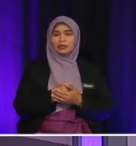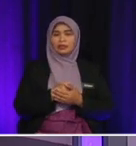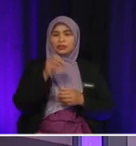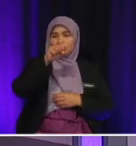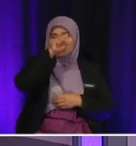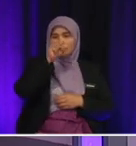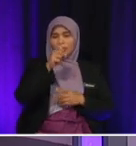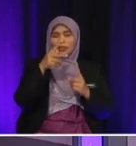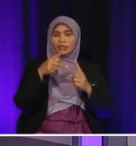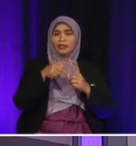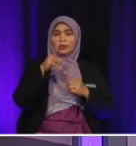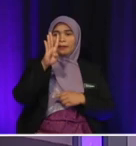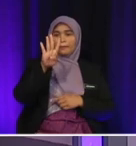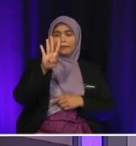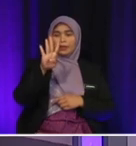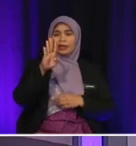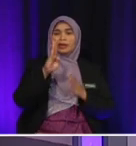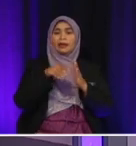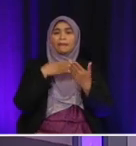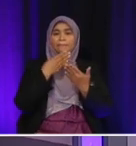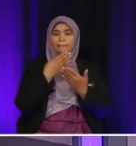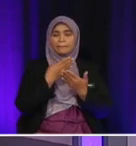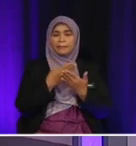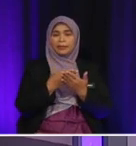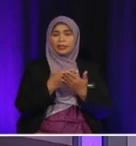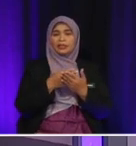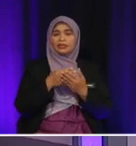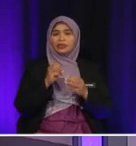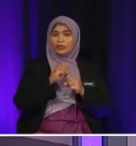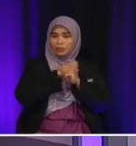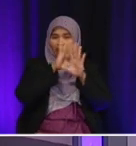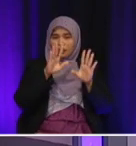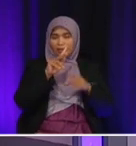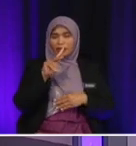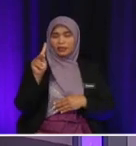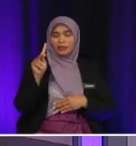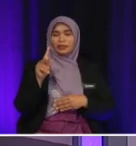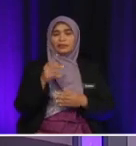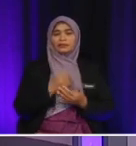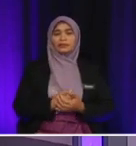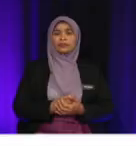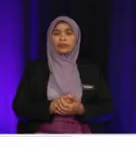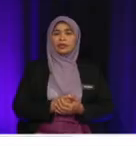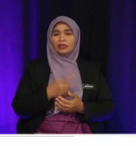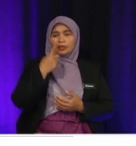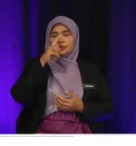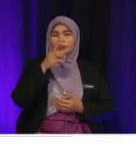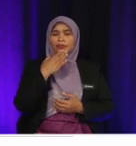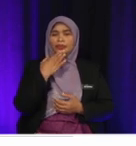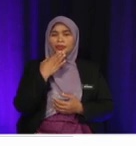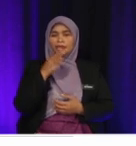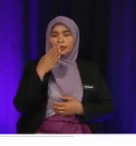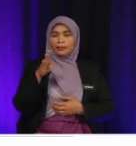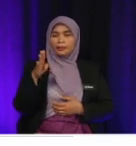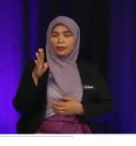soalan yang keempat iaitu hikmah Terangkan Cuba kita lihat bagaimana dia dijawab untuk warna biru itu